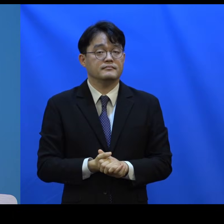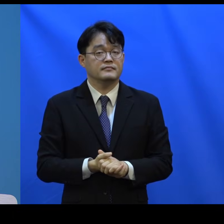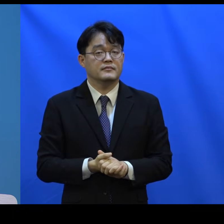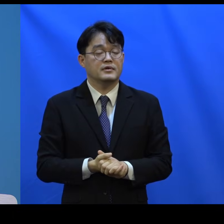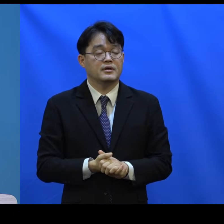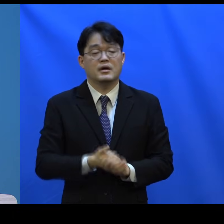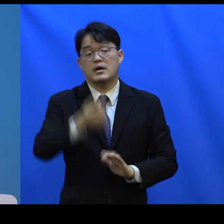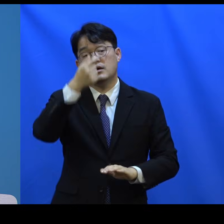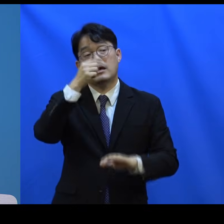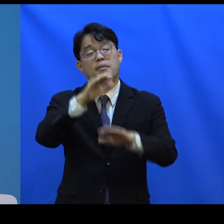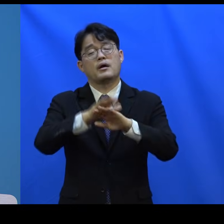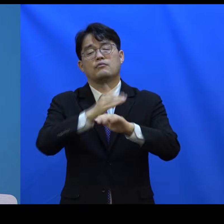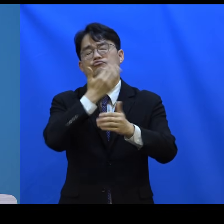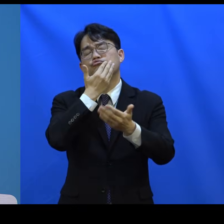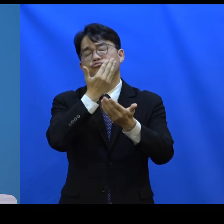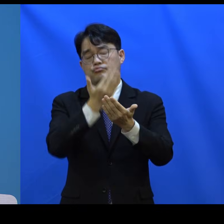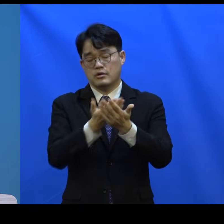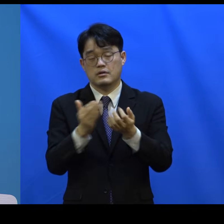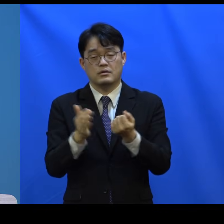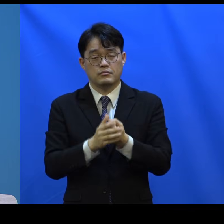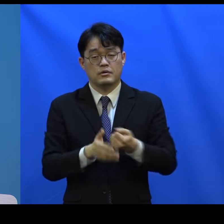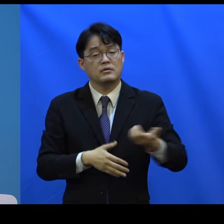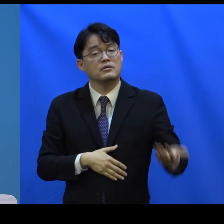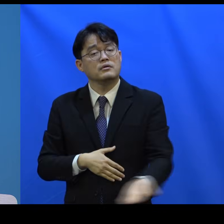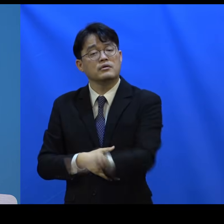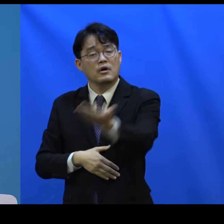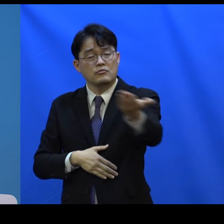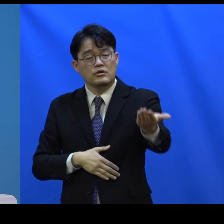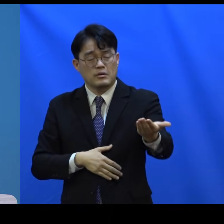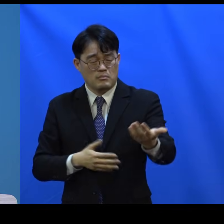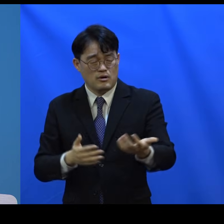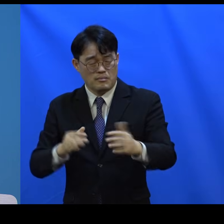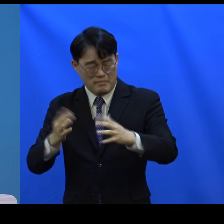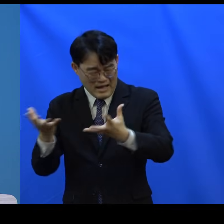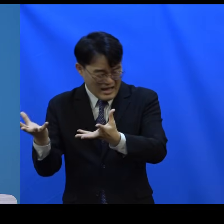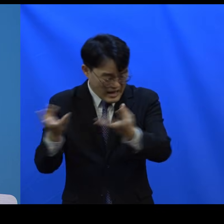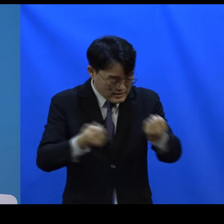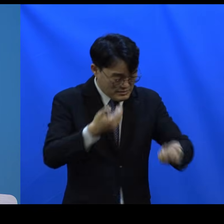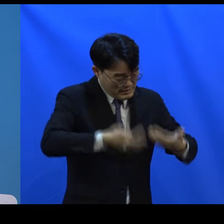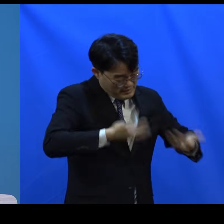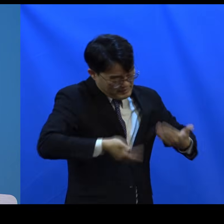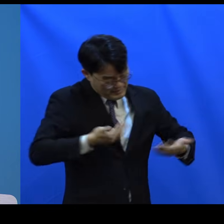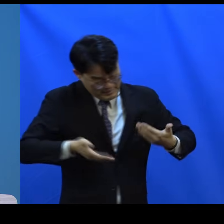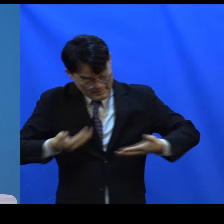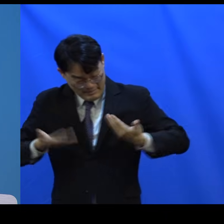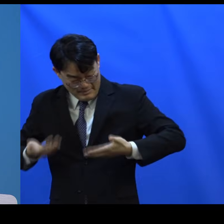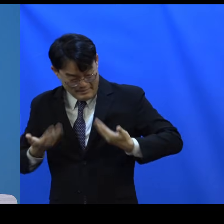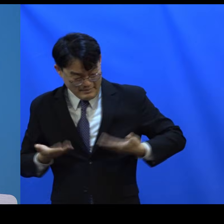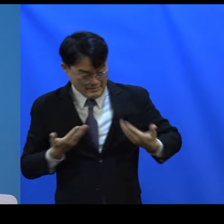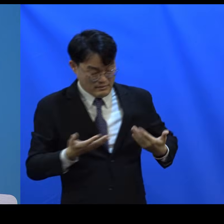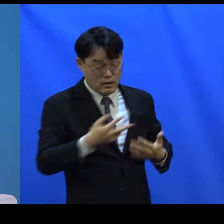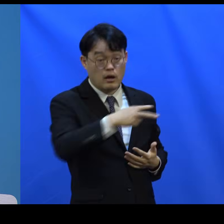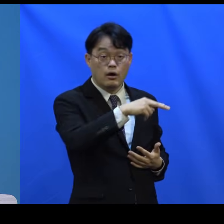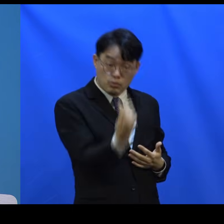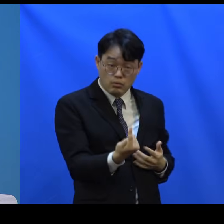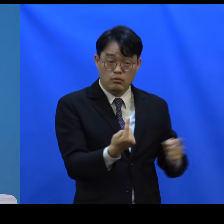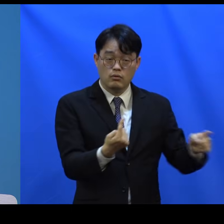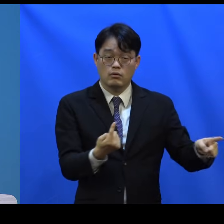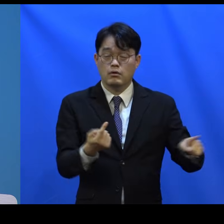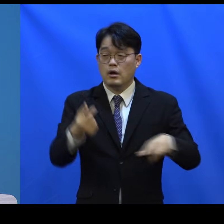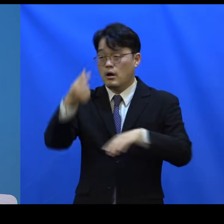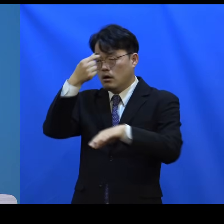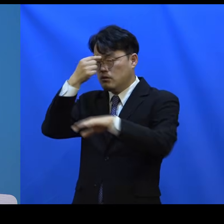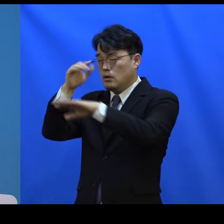그만큼 중요하다는 거죠. 그죠? 우리의 모든 만사를 제끼고 일주일 단위로 아무리 바빠도 이 일주일 단위로 우리 예배를 드리는